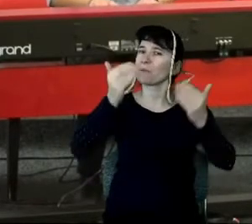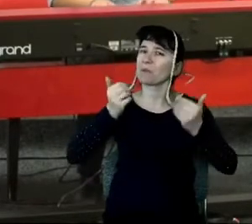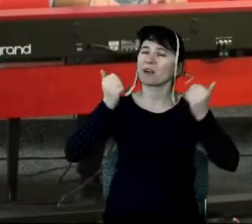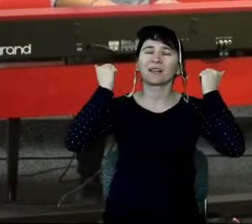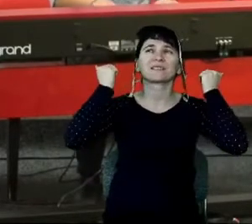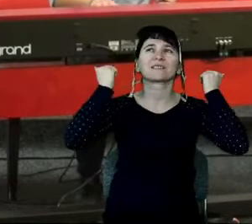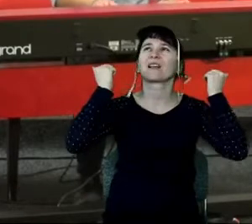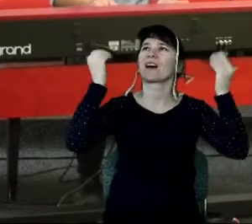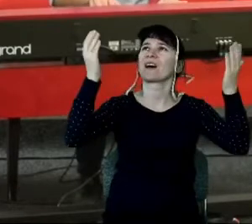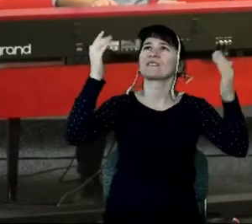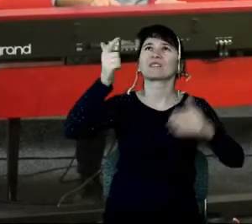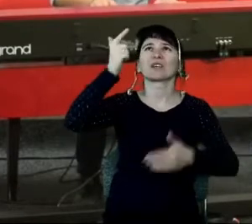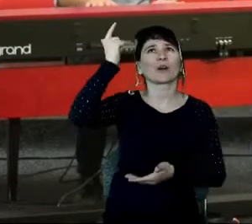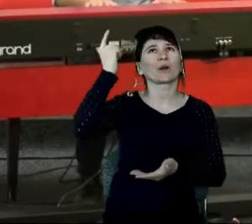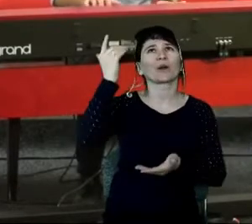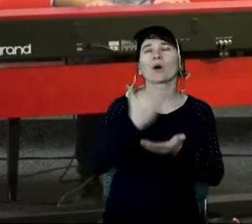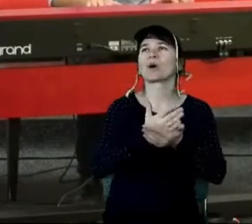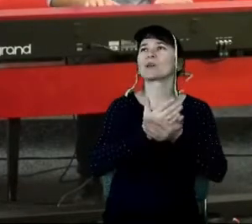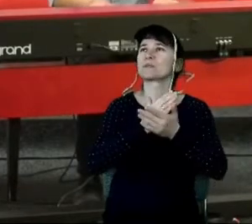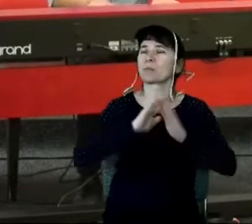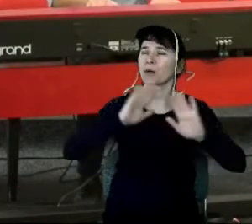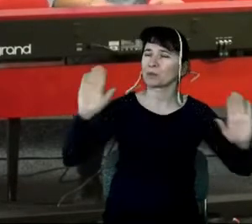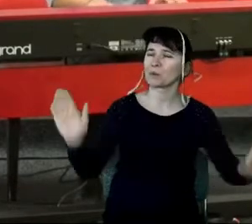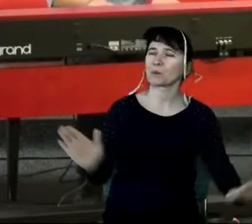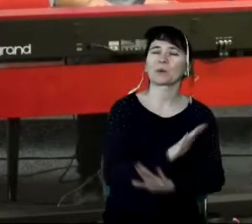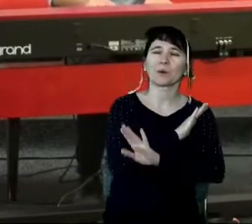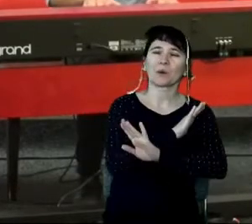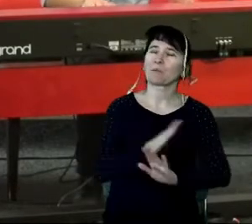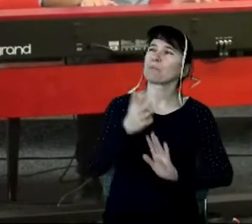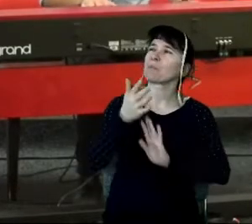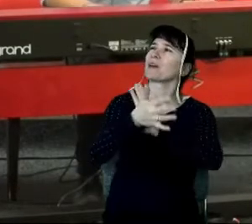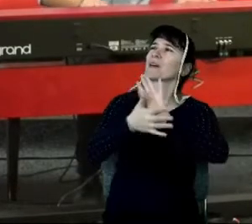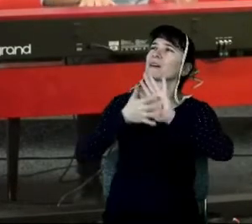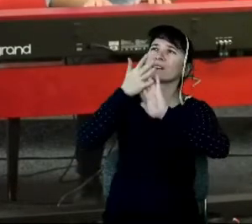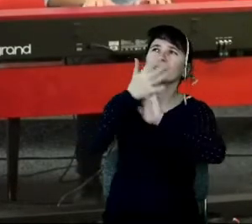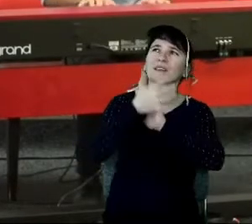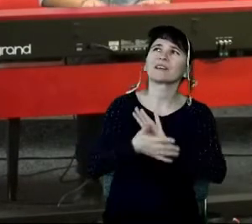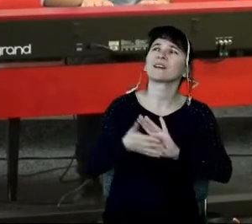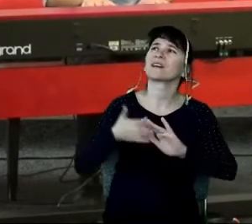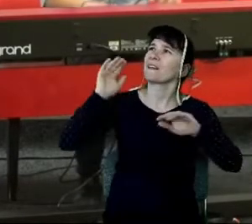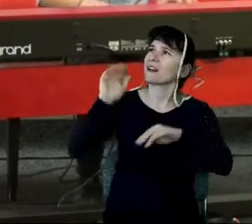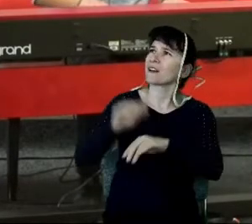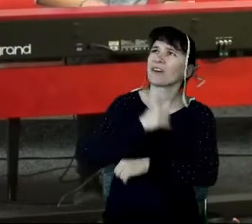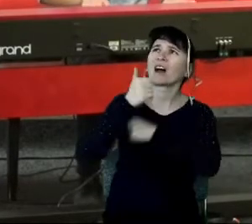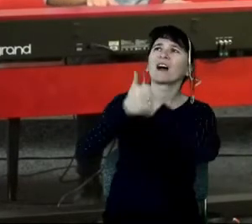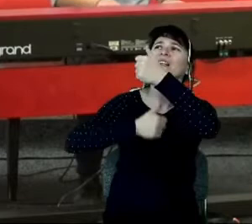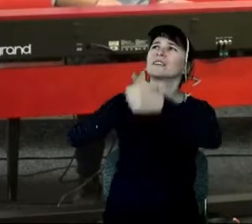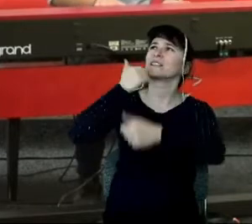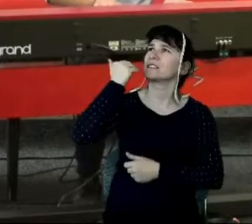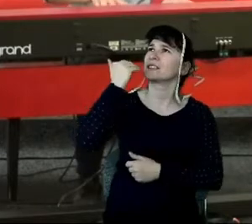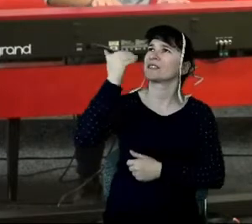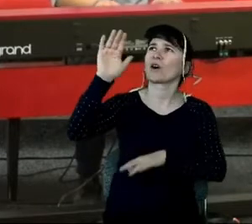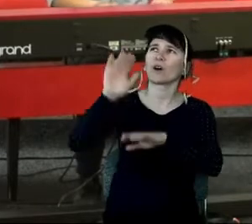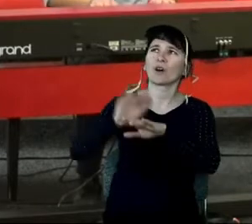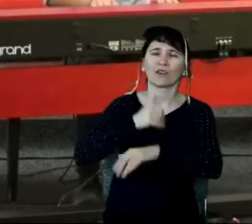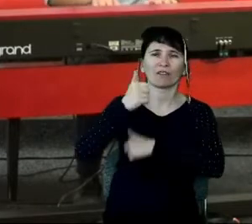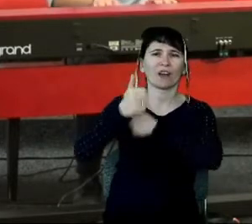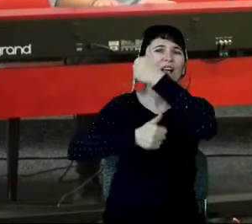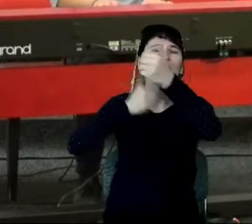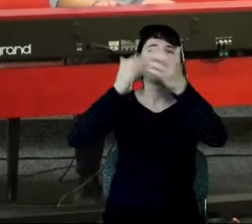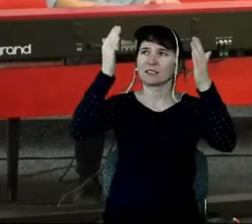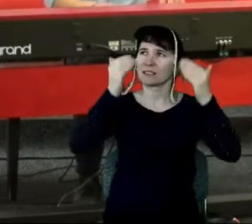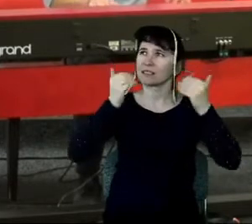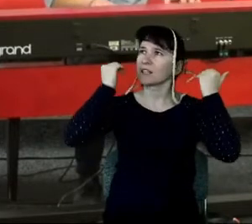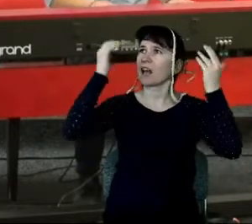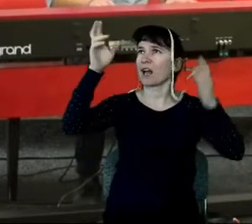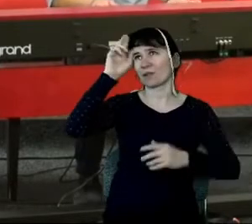прославьте, Господа воспевайте. Хвалите Его, хвалите,